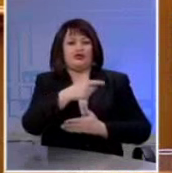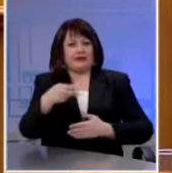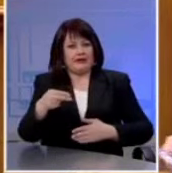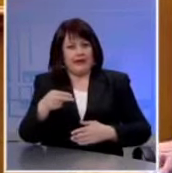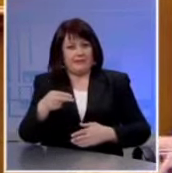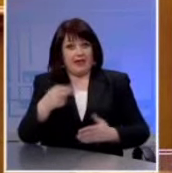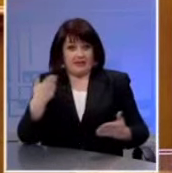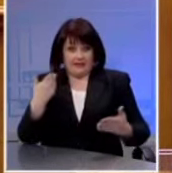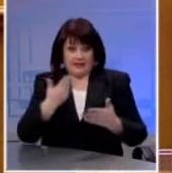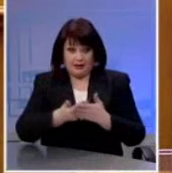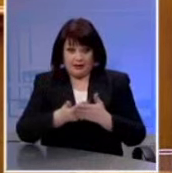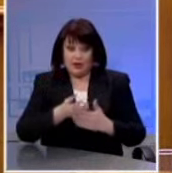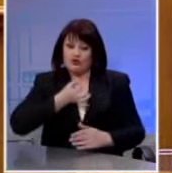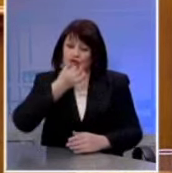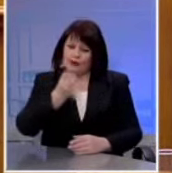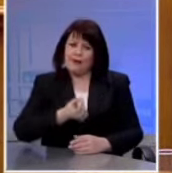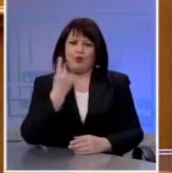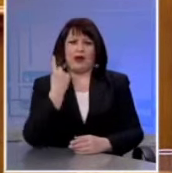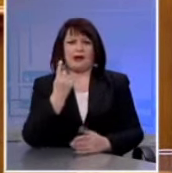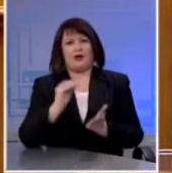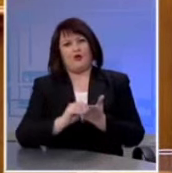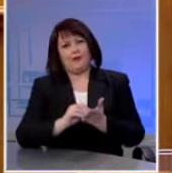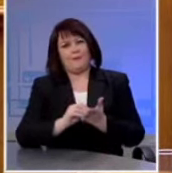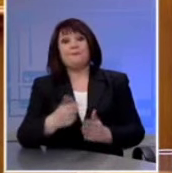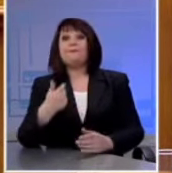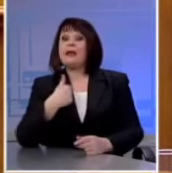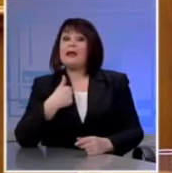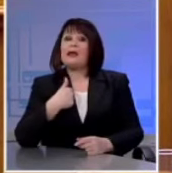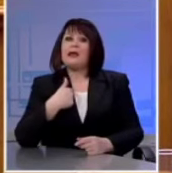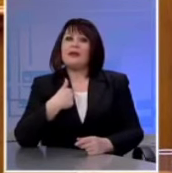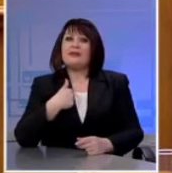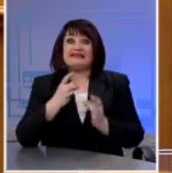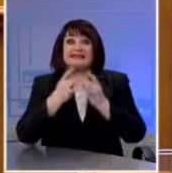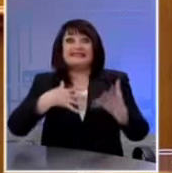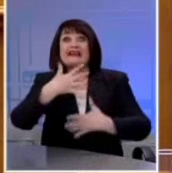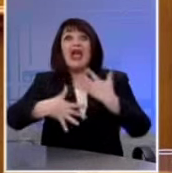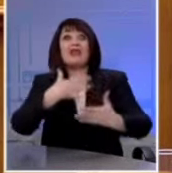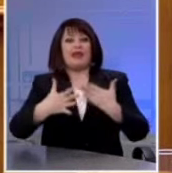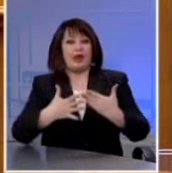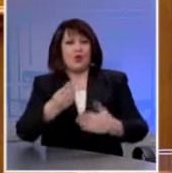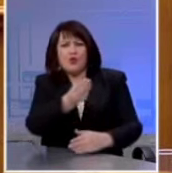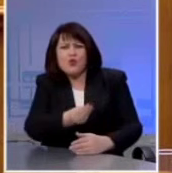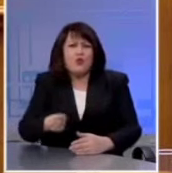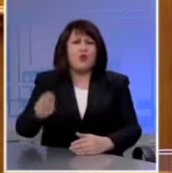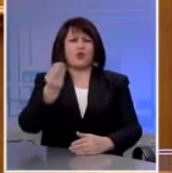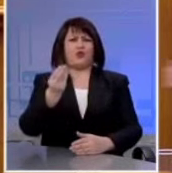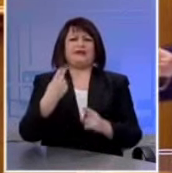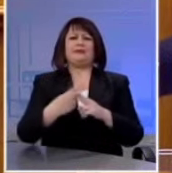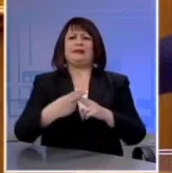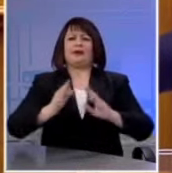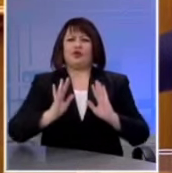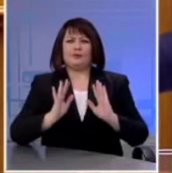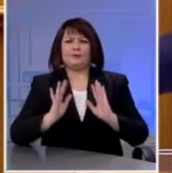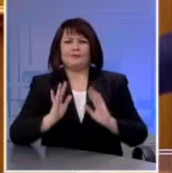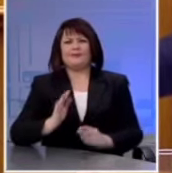μια αναφορά σε κάτι που για μας είναι ίσως το σκάνδαλο το σκανδάλο, που δεν αφορά